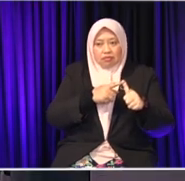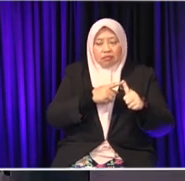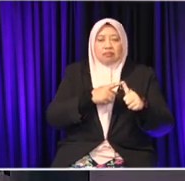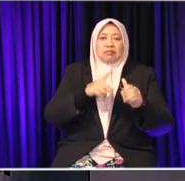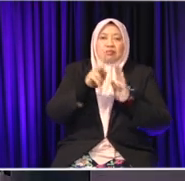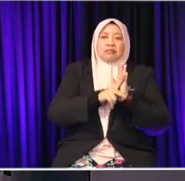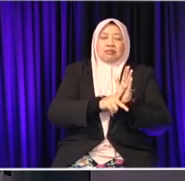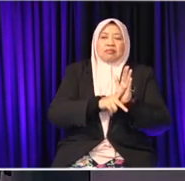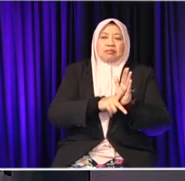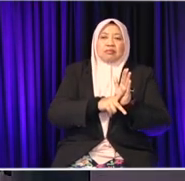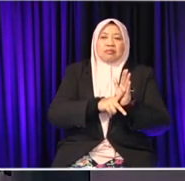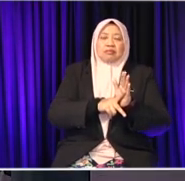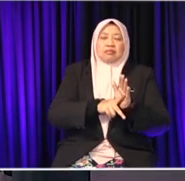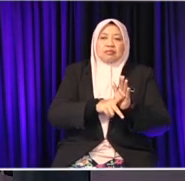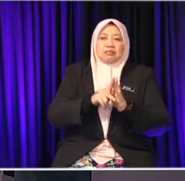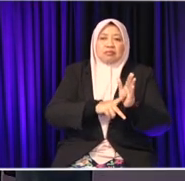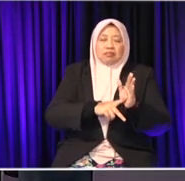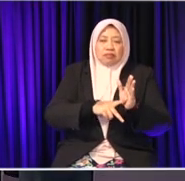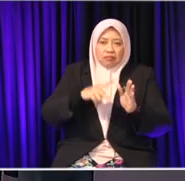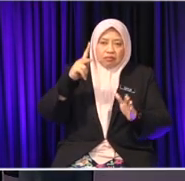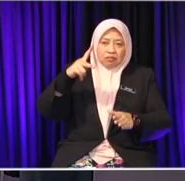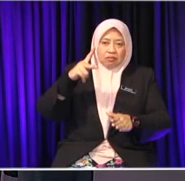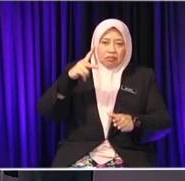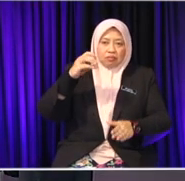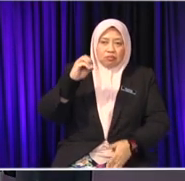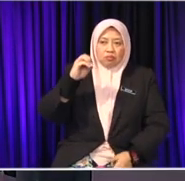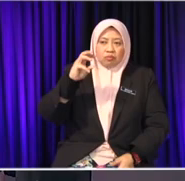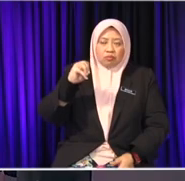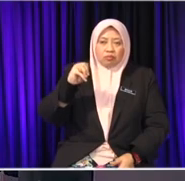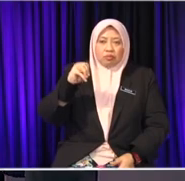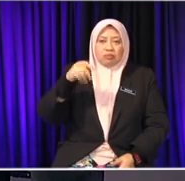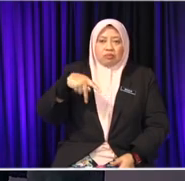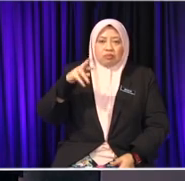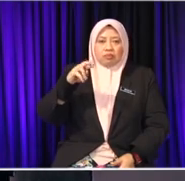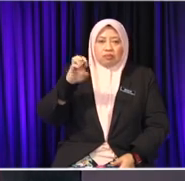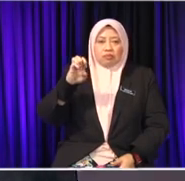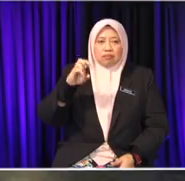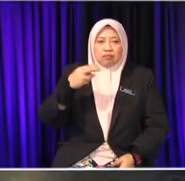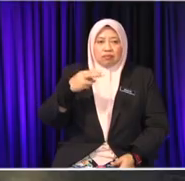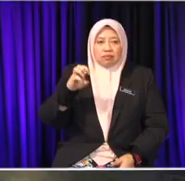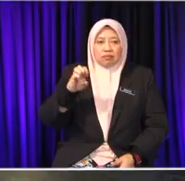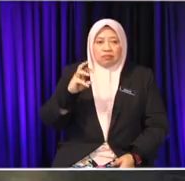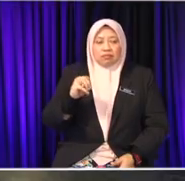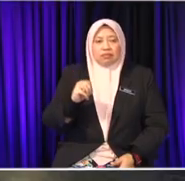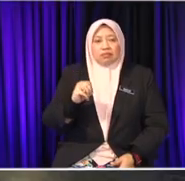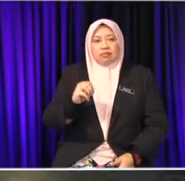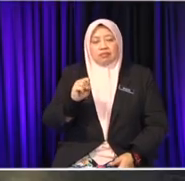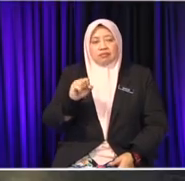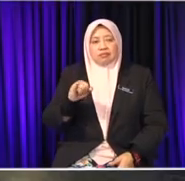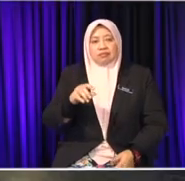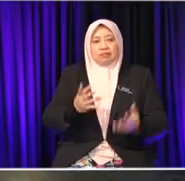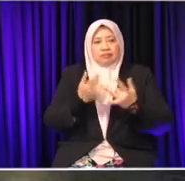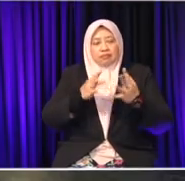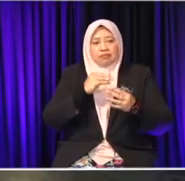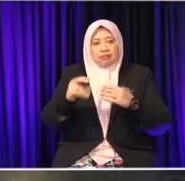kecurian dan juga pihak ketiganya berpotensi masuk dalam perusahaan kita pastikan anda paham yang ketiga-tiga tersebut